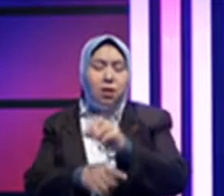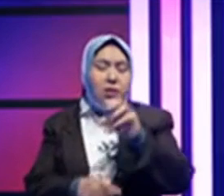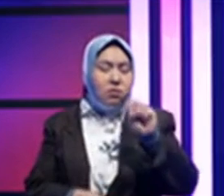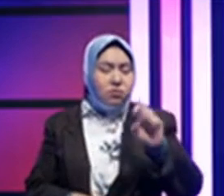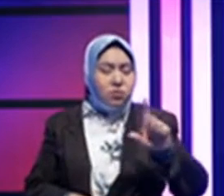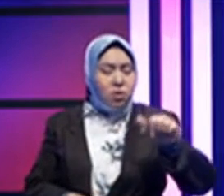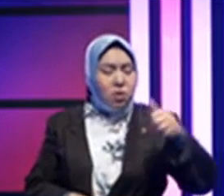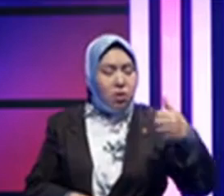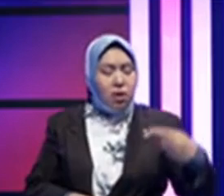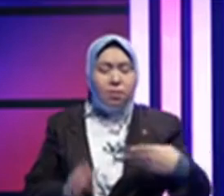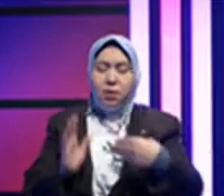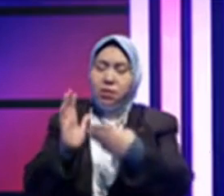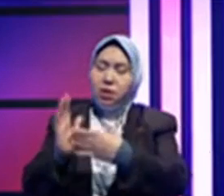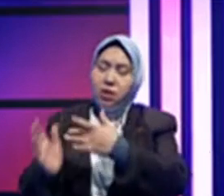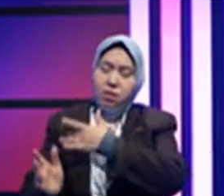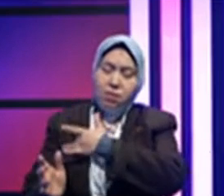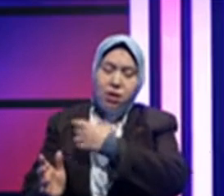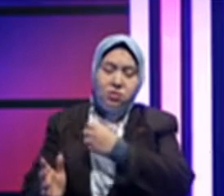فلأنفسهم